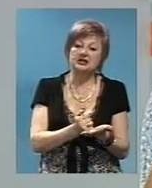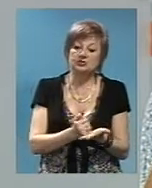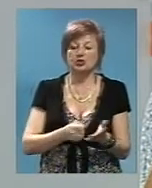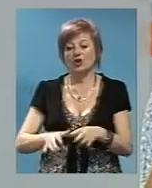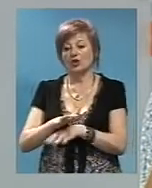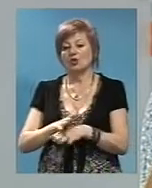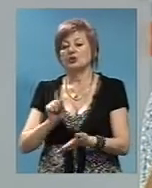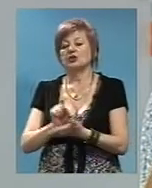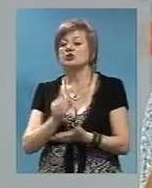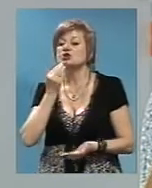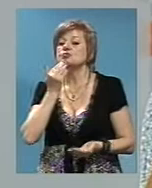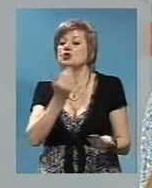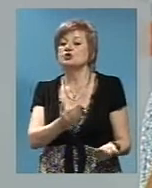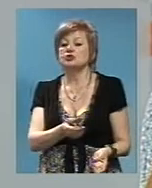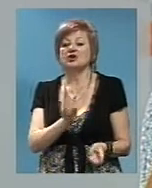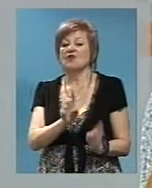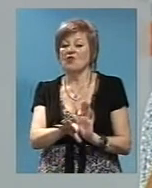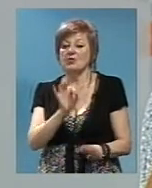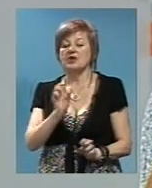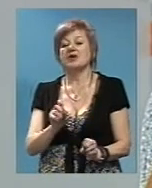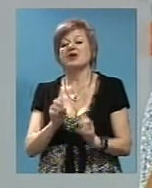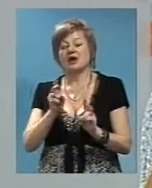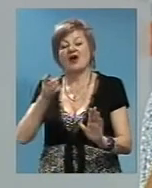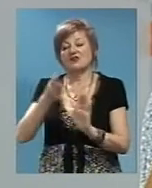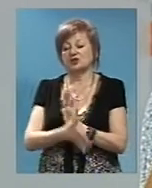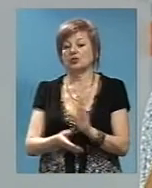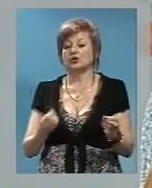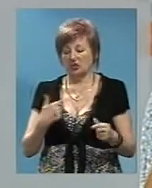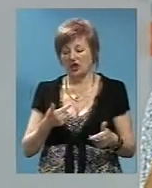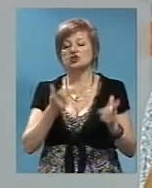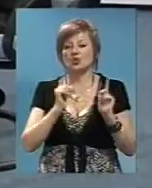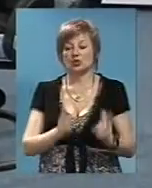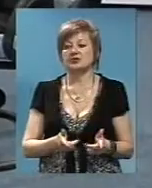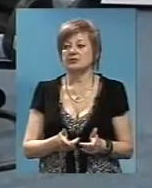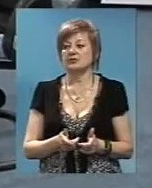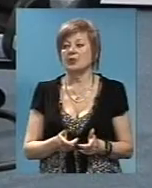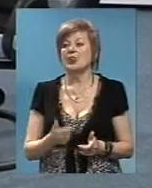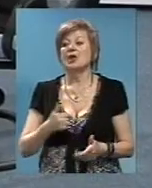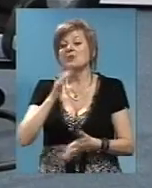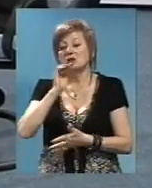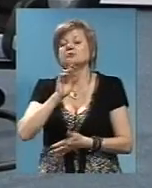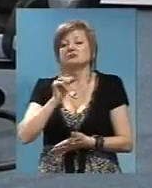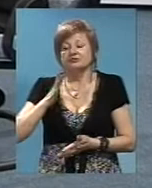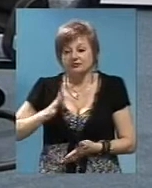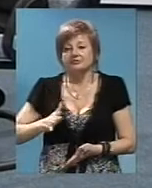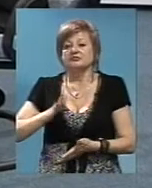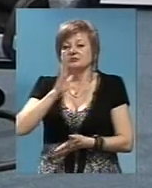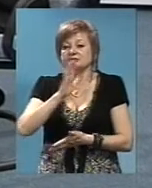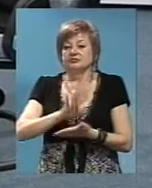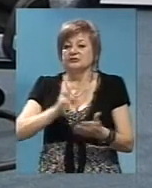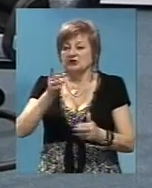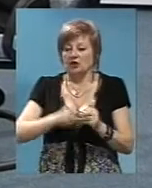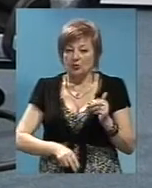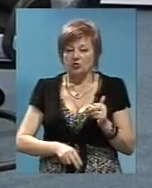громада повинна спитати у тих, кого вона обрала, як вони їх використовують. Тому я погоджуюся абсолютно. Ми вимушені завершувати. Час нашої